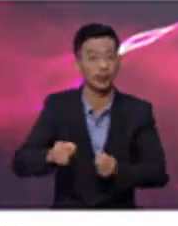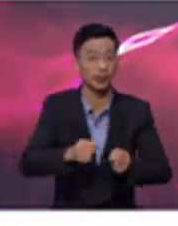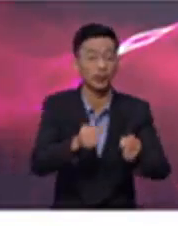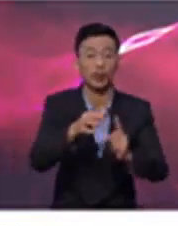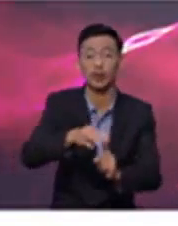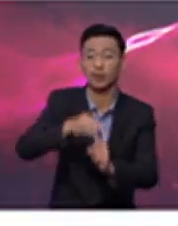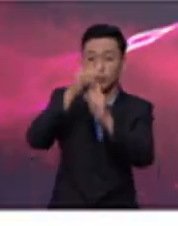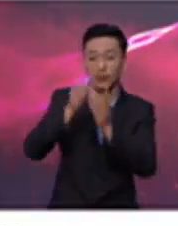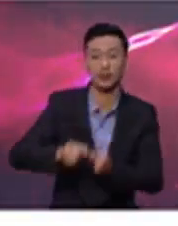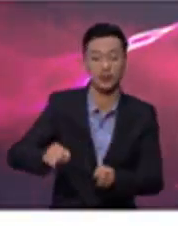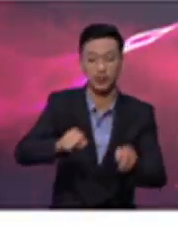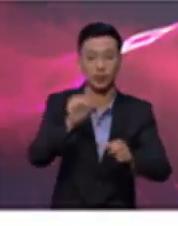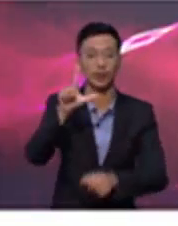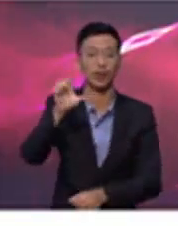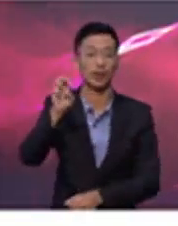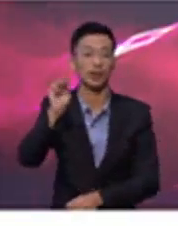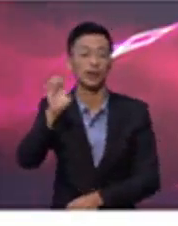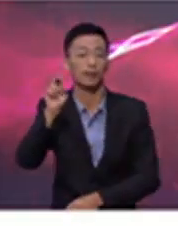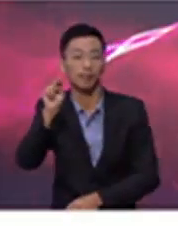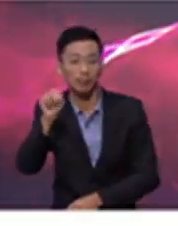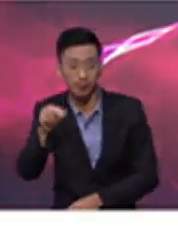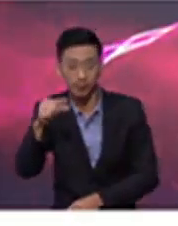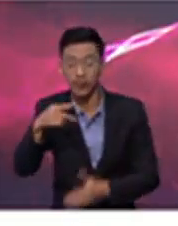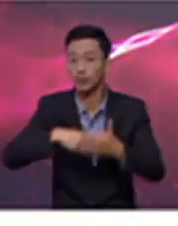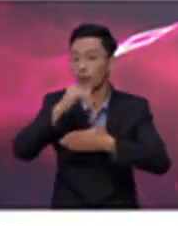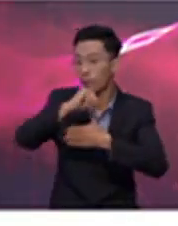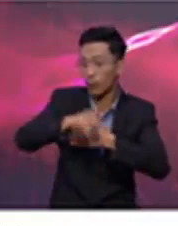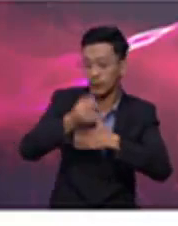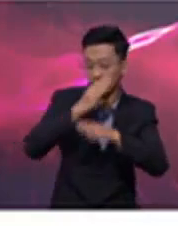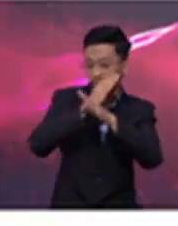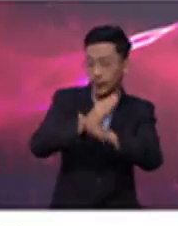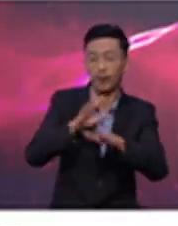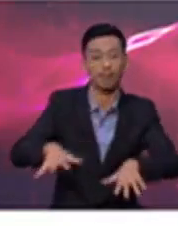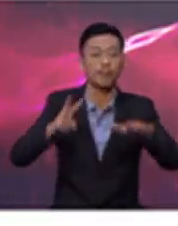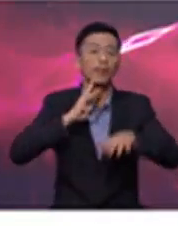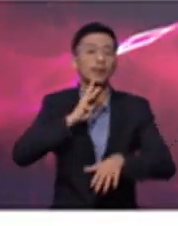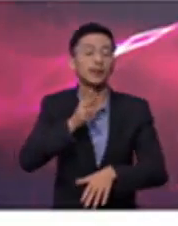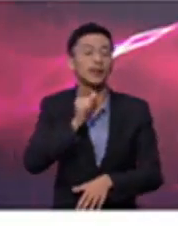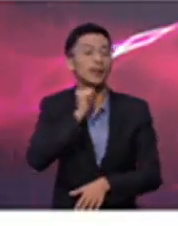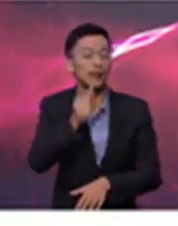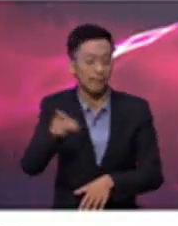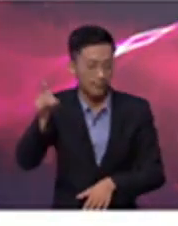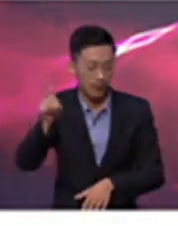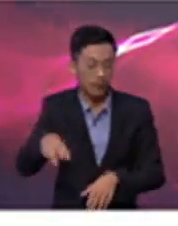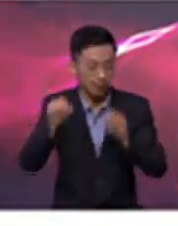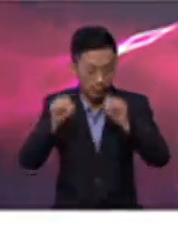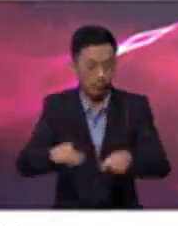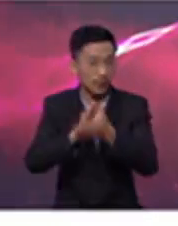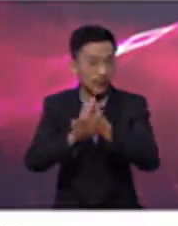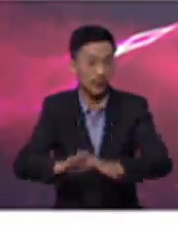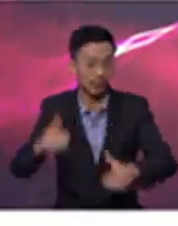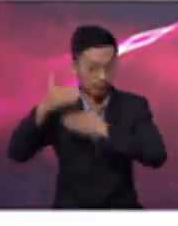tempatan banjir semata-mata tidak menjamin kawasan tersebut kalis banjir pada masa akan datang